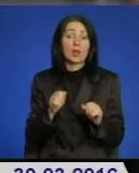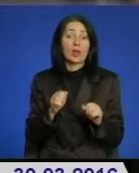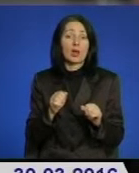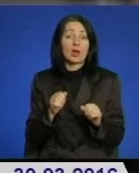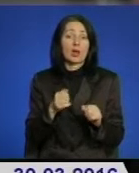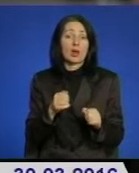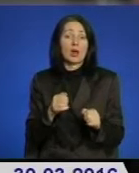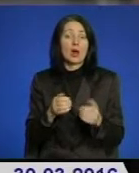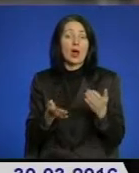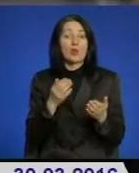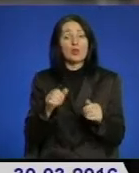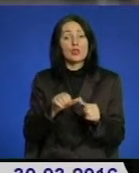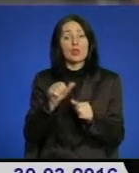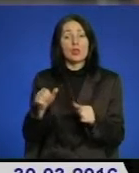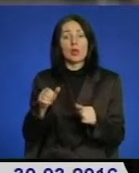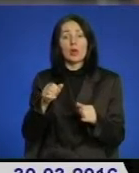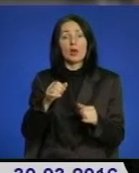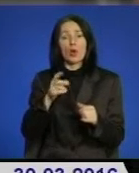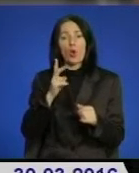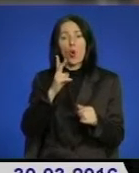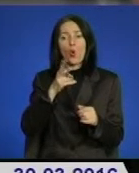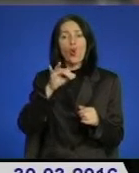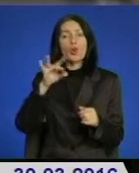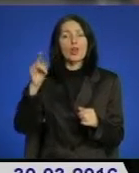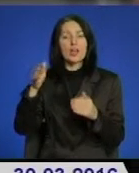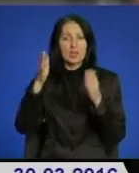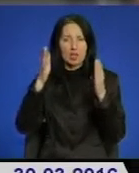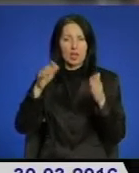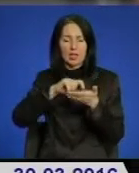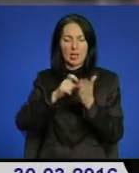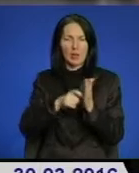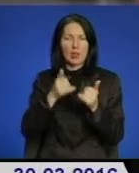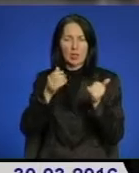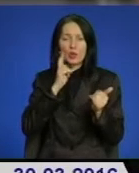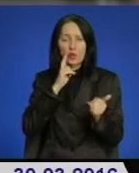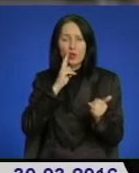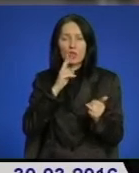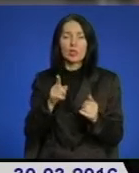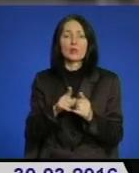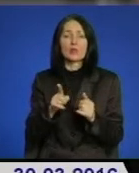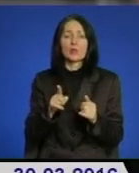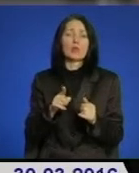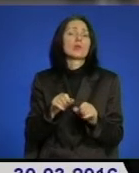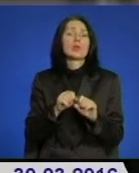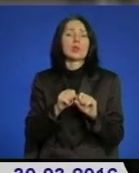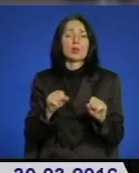окремі, або реєстрація курилок на окремих СПД навіть є, щоб не можна було взагалі навіть формальної точки зору причепитися.